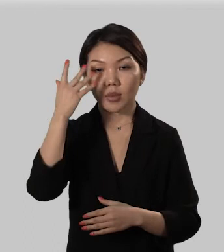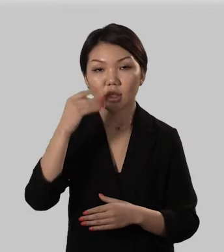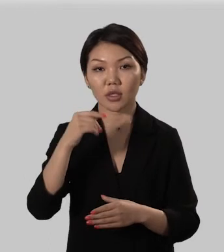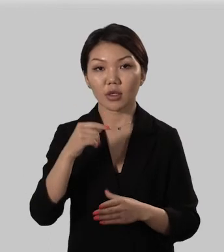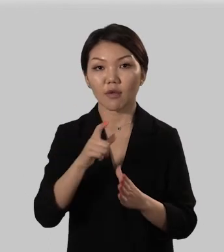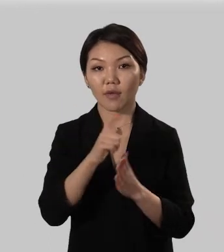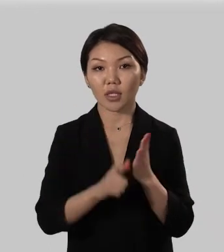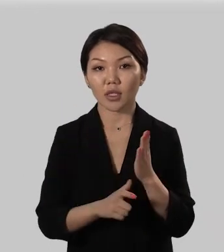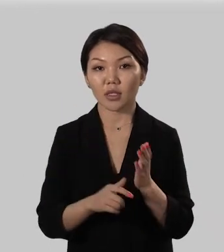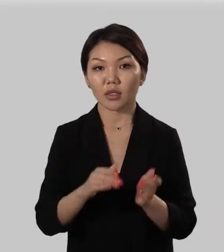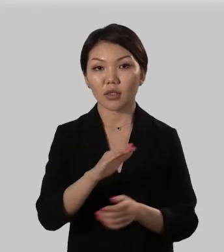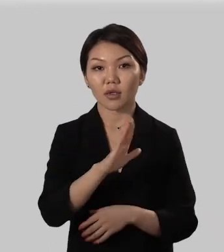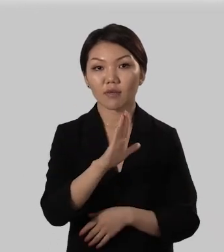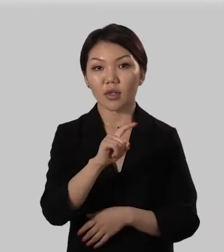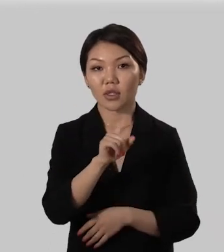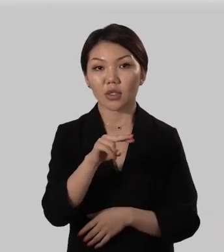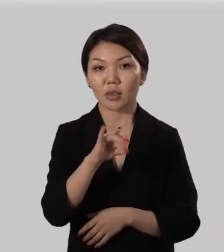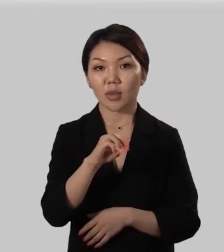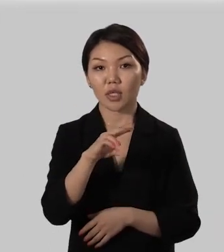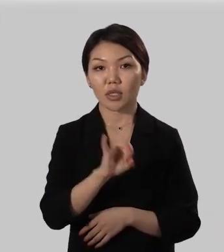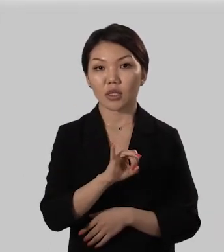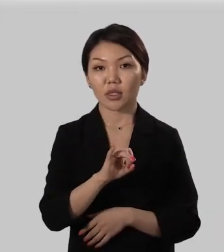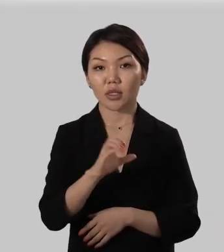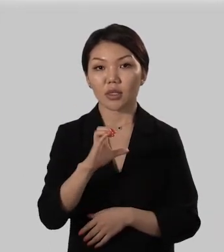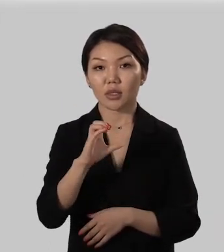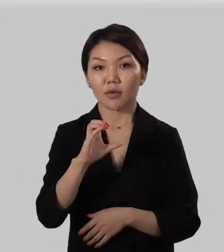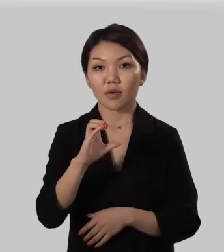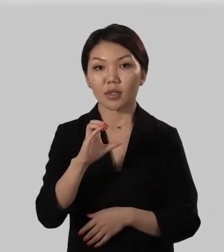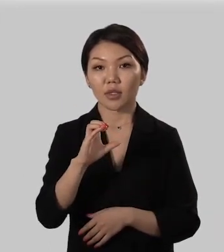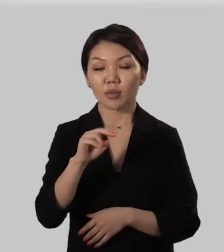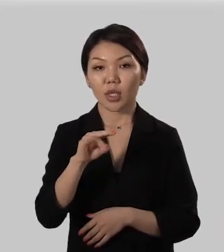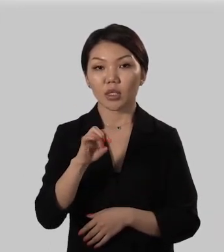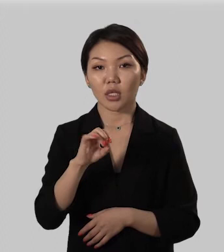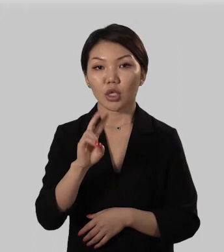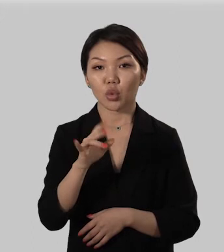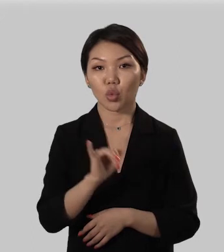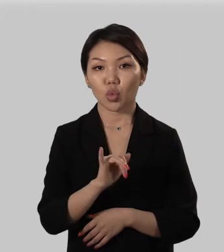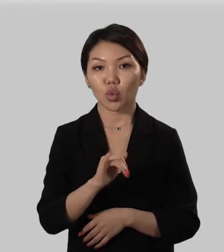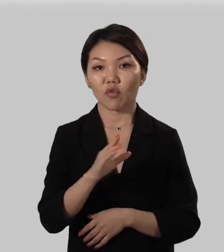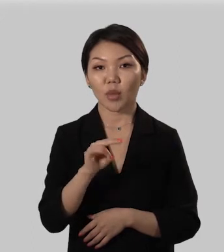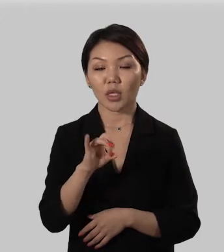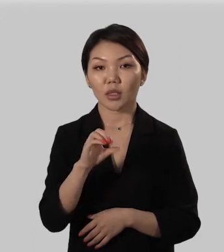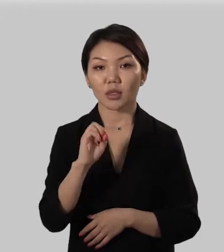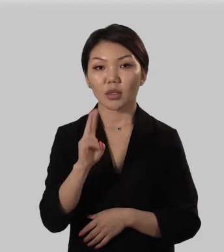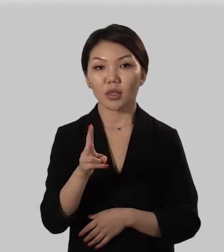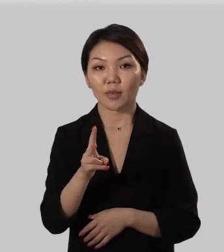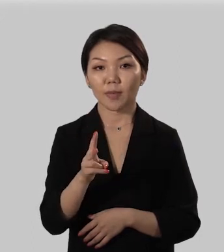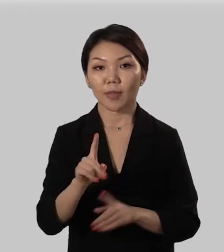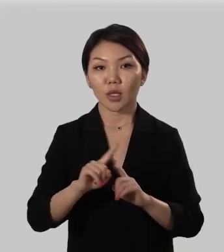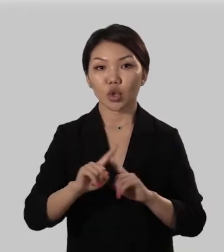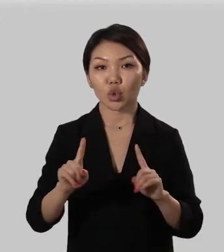просак наяву исключение во все оружии во всеуслышание